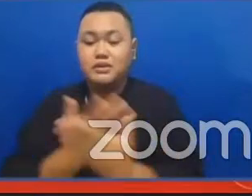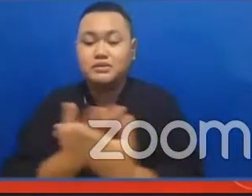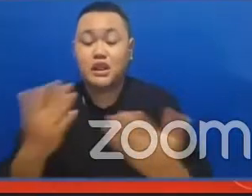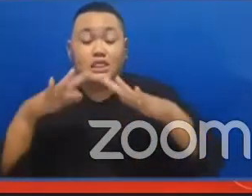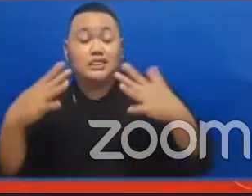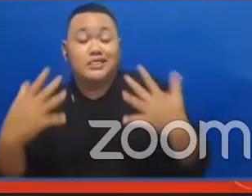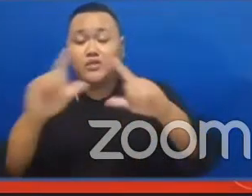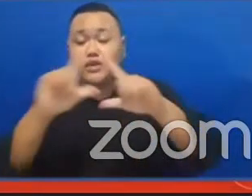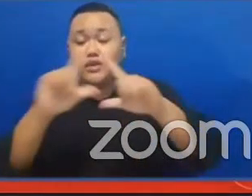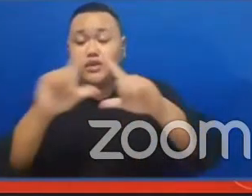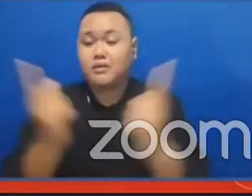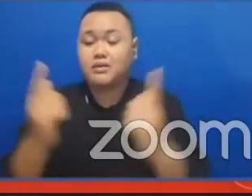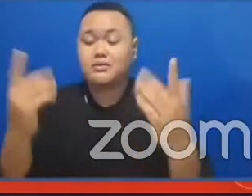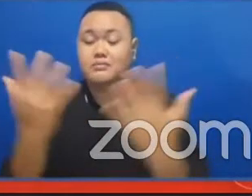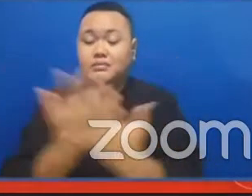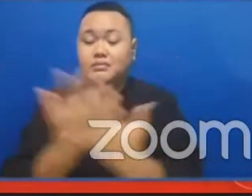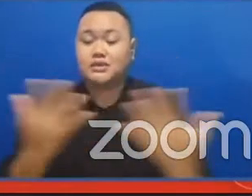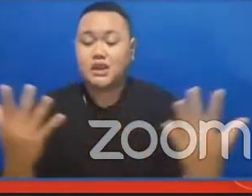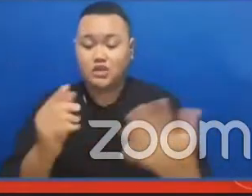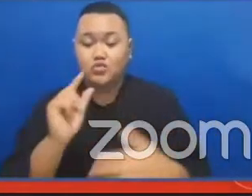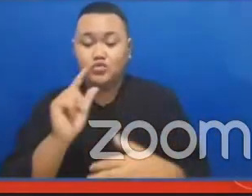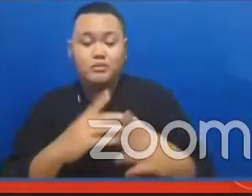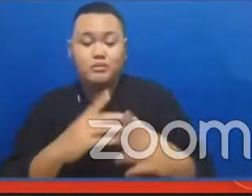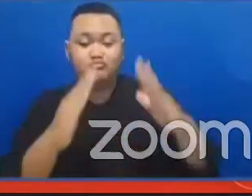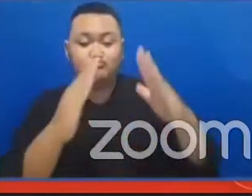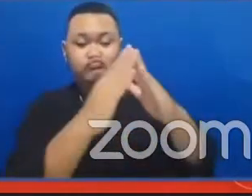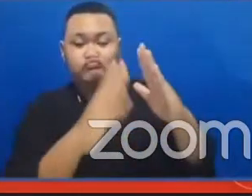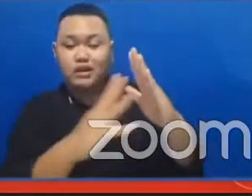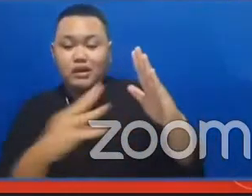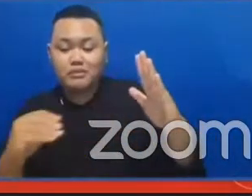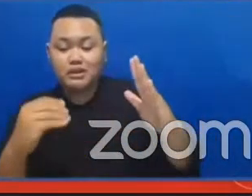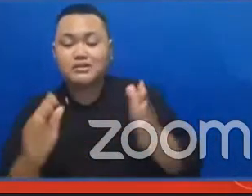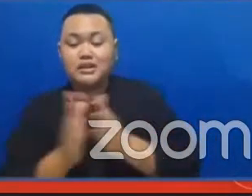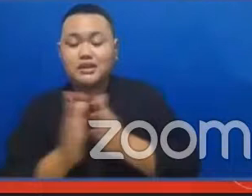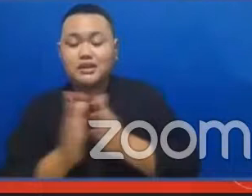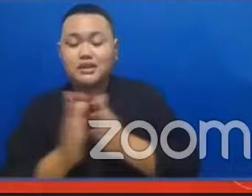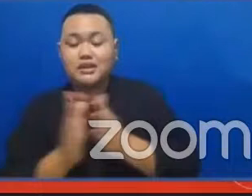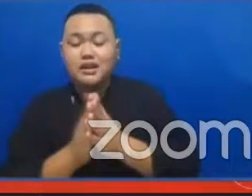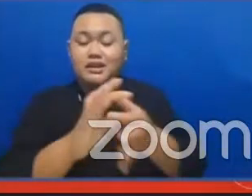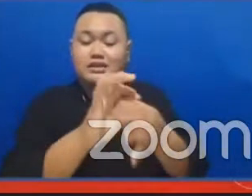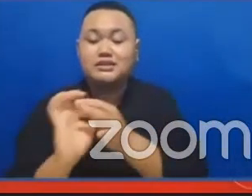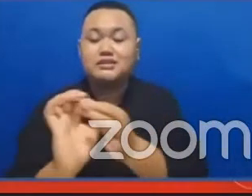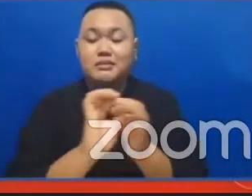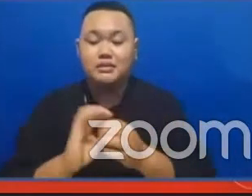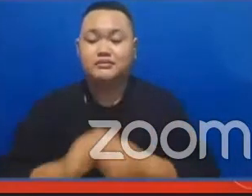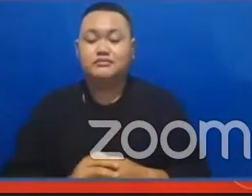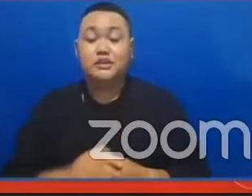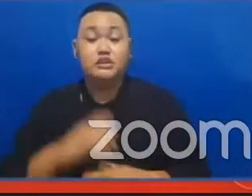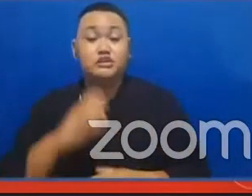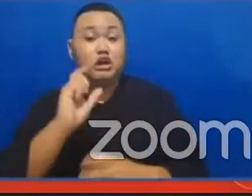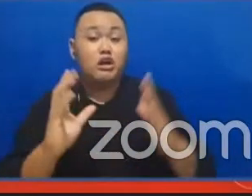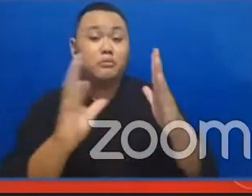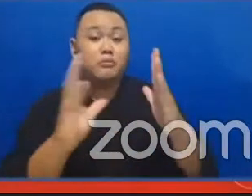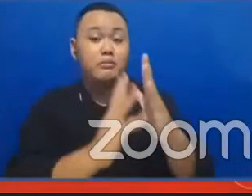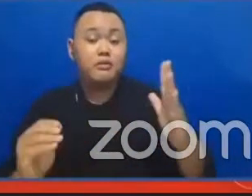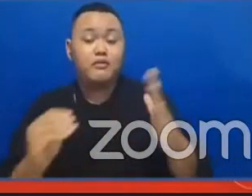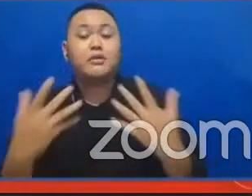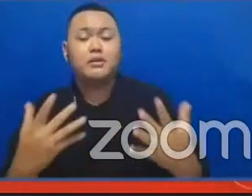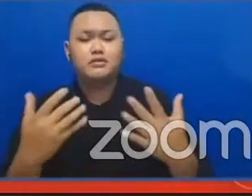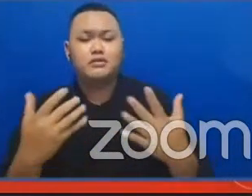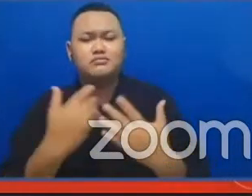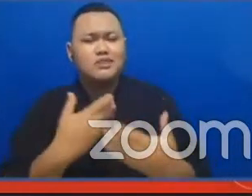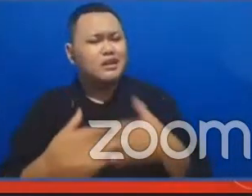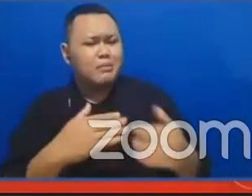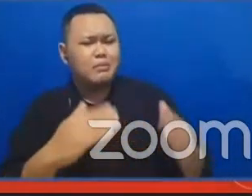swadaya masyarakat bidang pendidikan untuk memanfaatkan dan kerjasama. Ya, memanfaatkannya seperti apa ya, silakan untuk